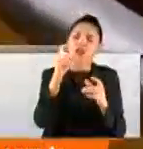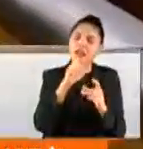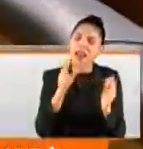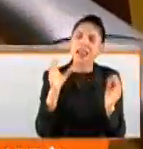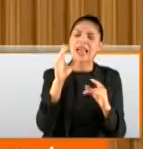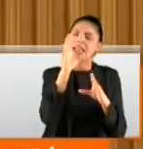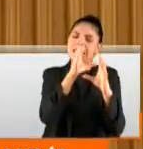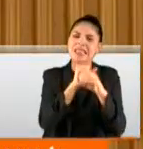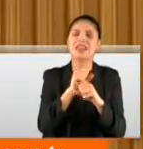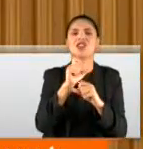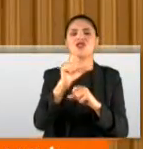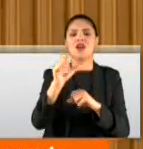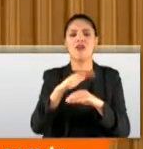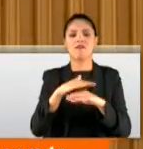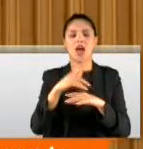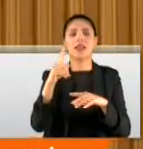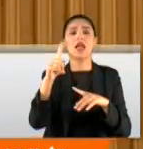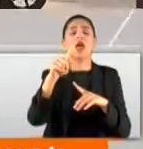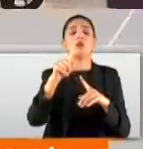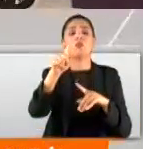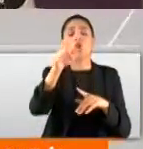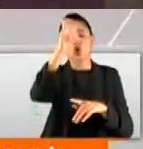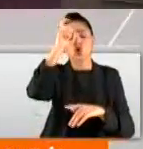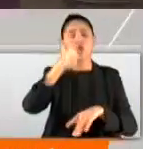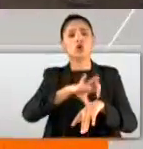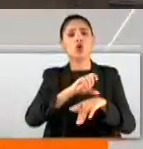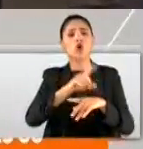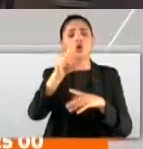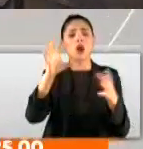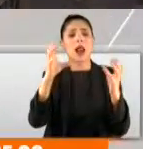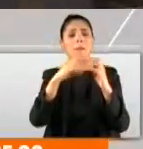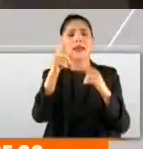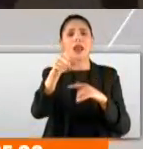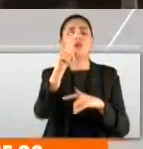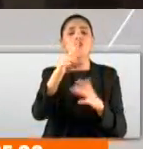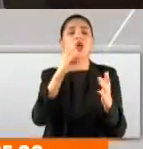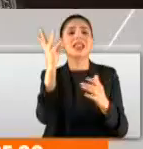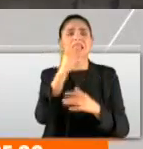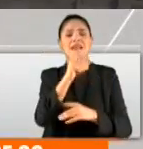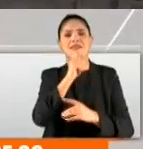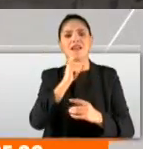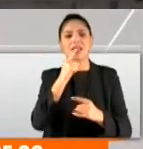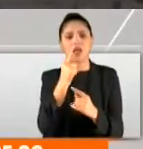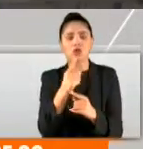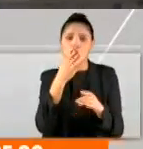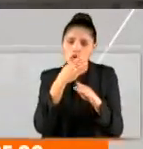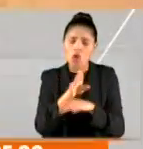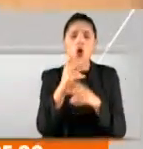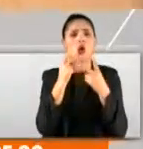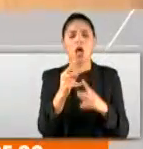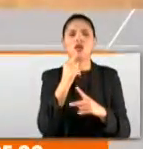olarak yanıtladı. Türk Tabipler Birliği bir şey yaptı. Rakamları yanlış açıklıyorsunuz dedi kamuoyuna. Doğruyu açıklayın